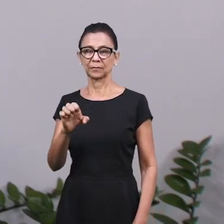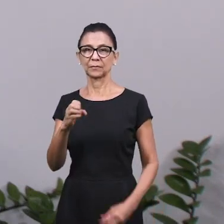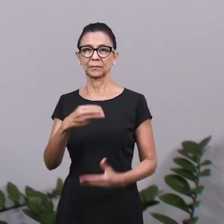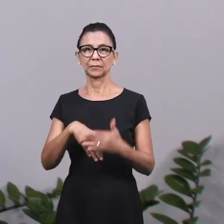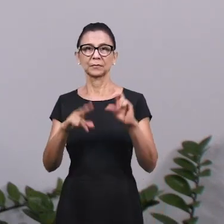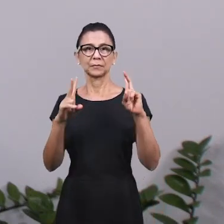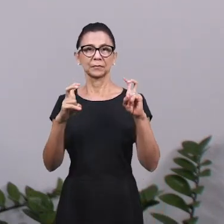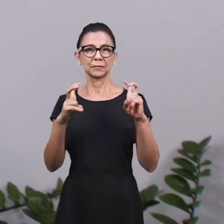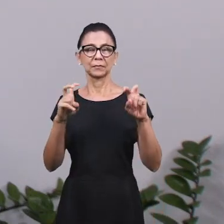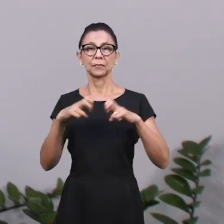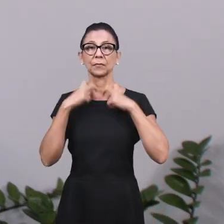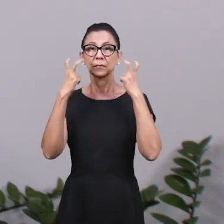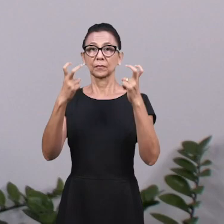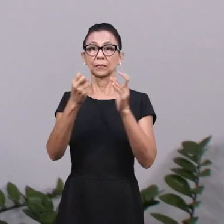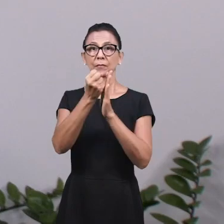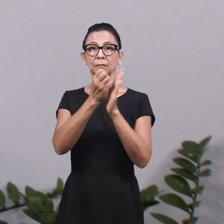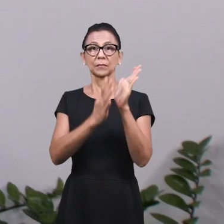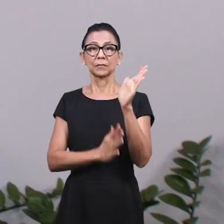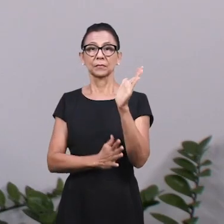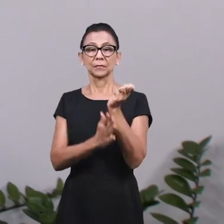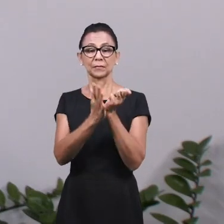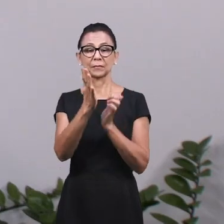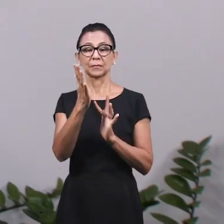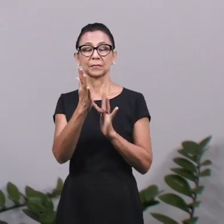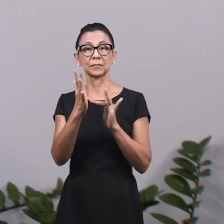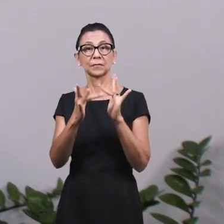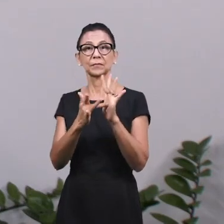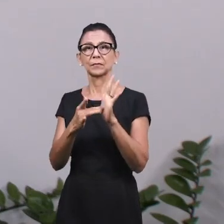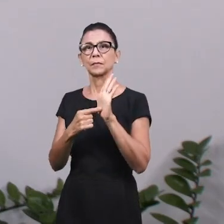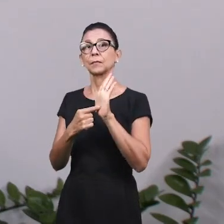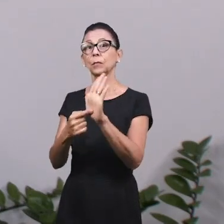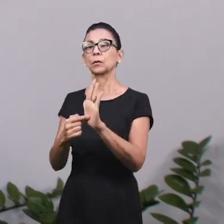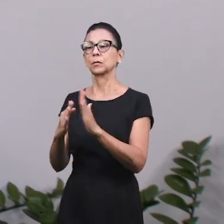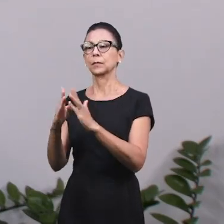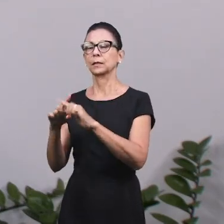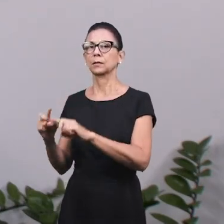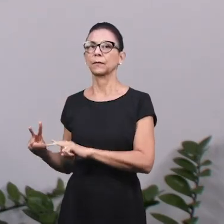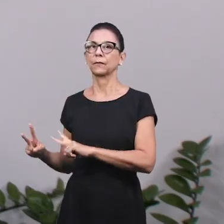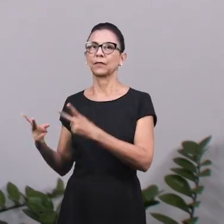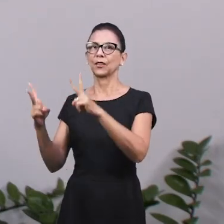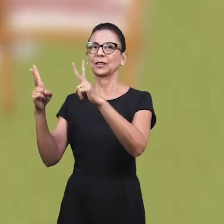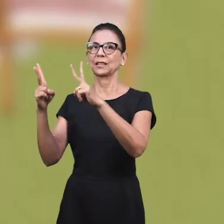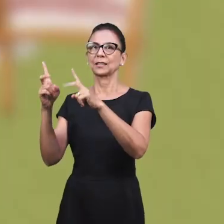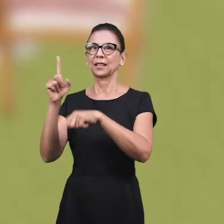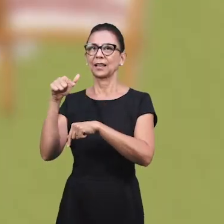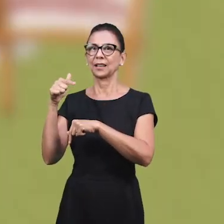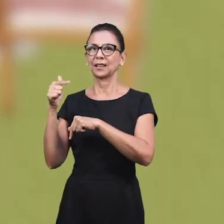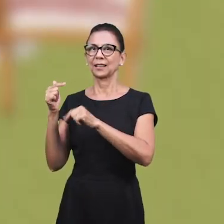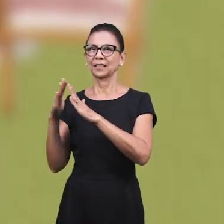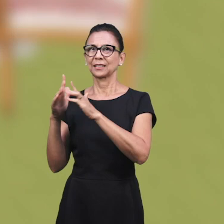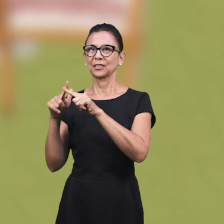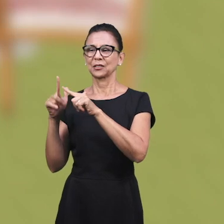Clameur par le sang de Jésus, va parler sur une Église qui est victorieuse, l'Église fidèle.